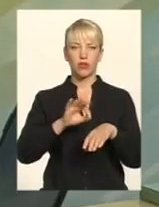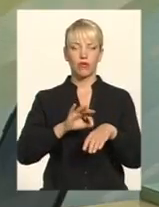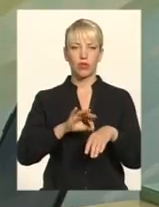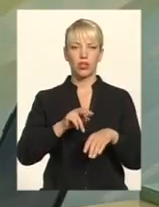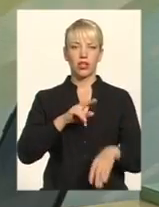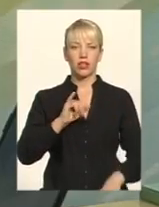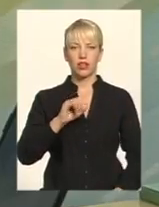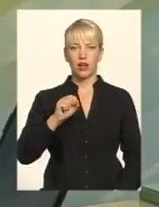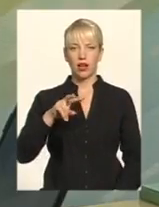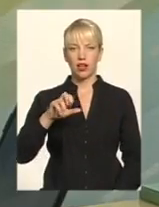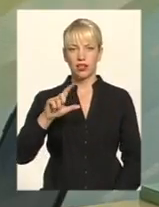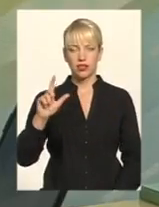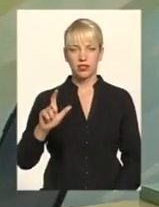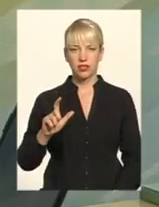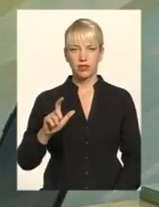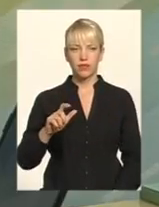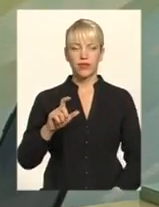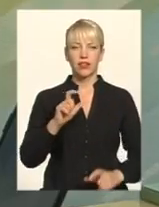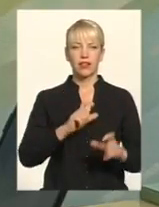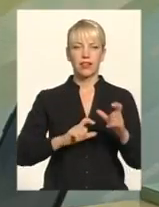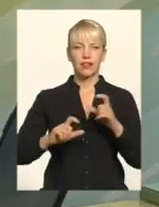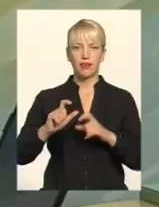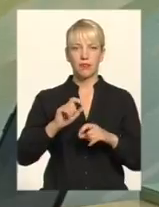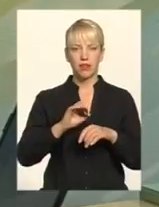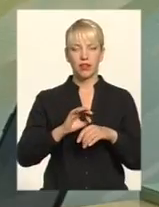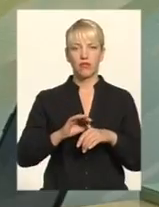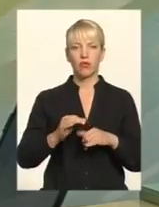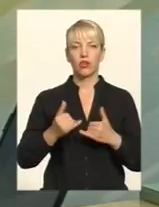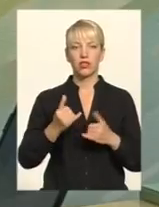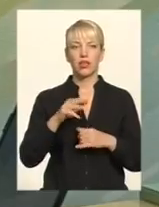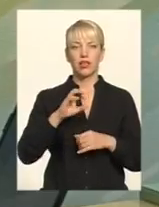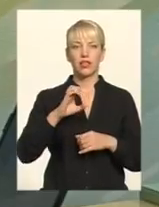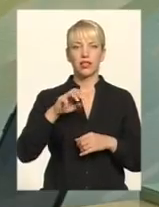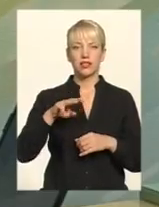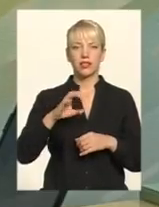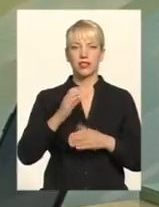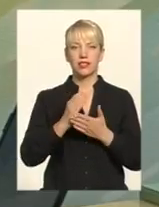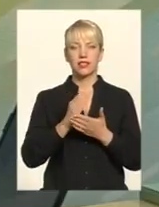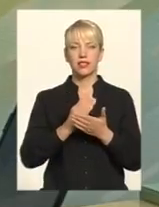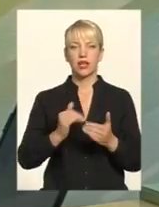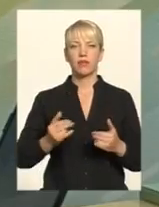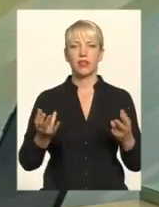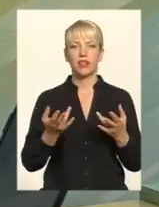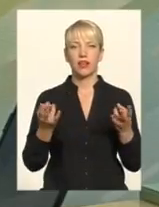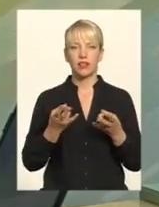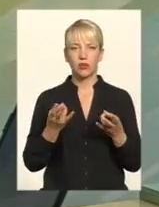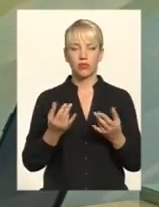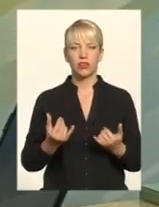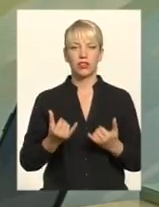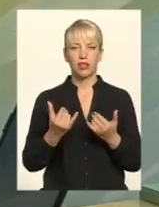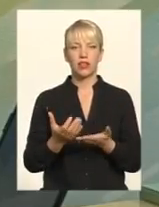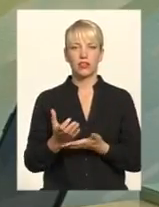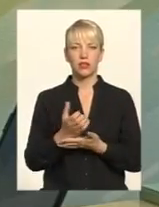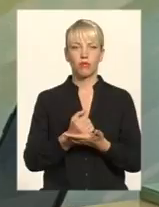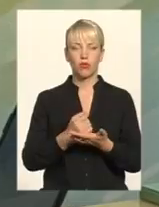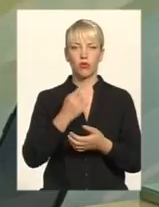хворих по хімії і тест-системи, які необхідні для того, щоб забирати кров і цю кров відправляти